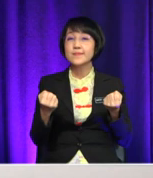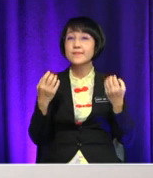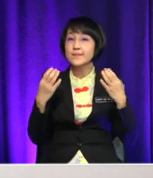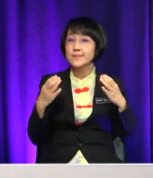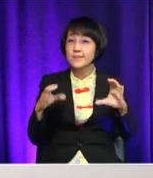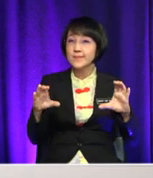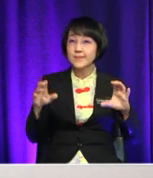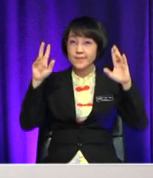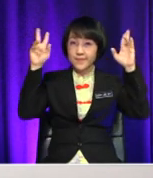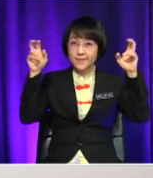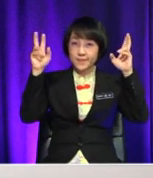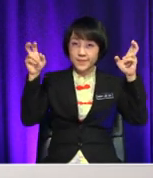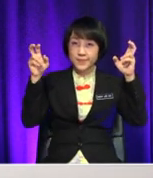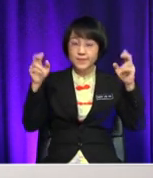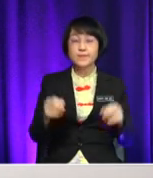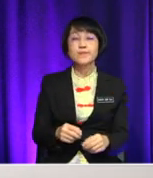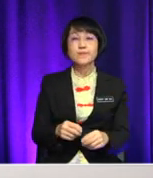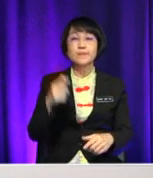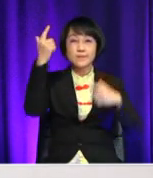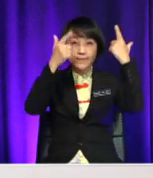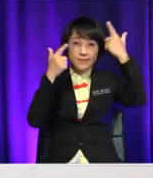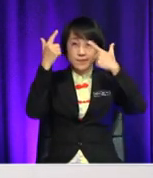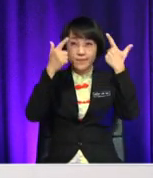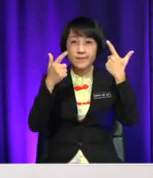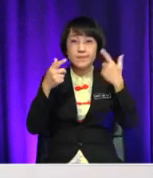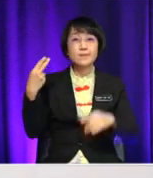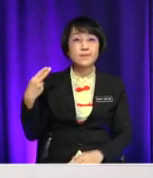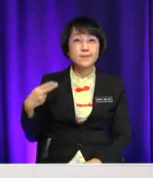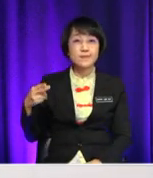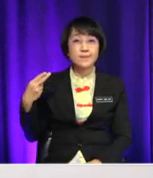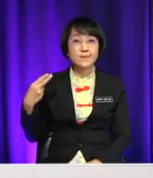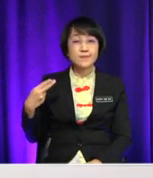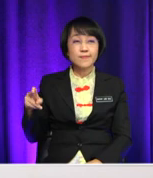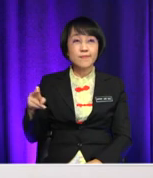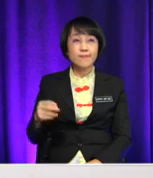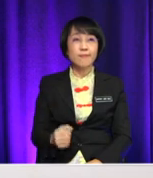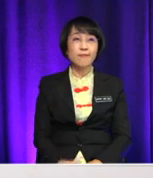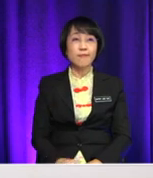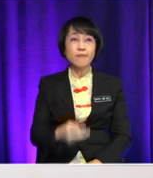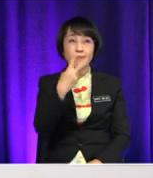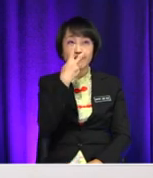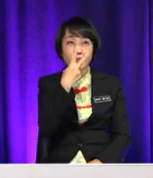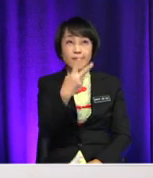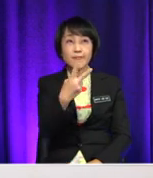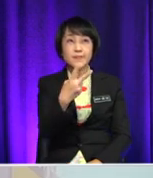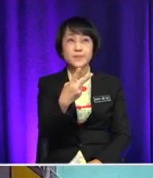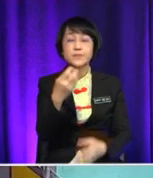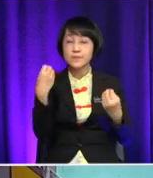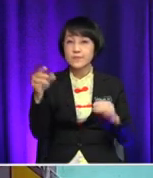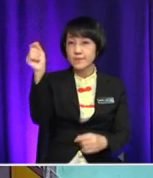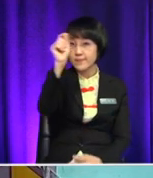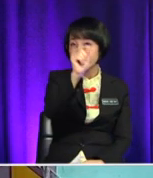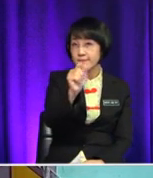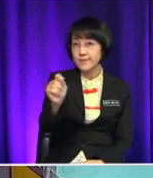temanya pelancongan hijau ya temanya pelancungan hijau kalau dilihat di sini ada di bulatkan